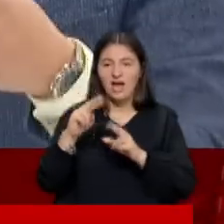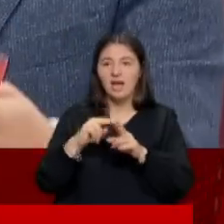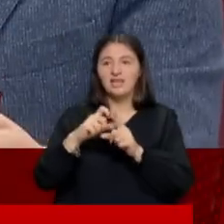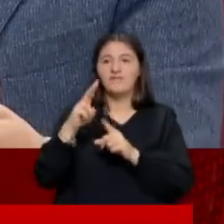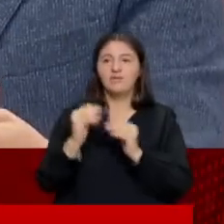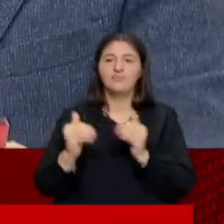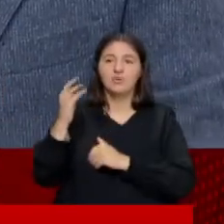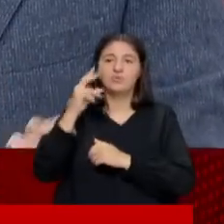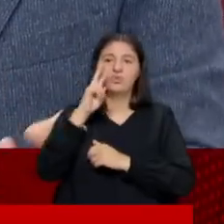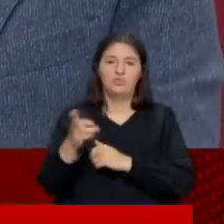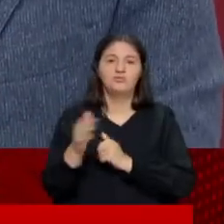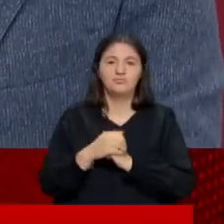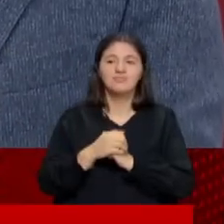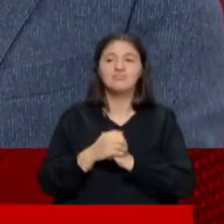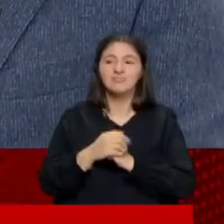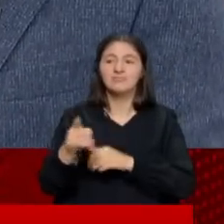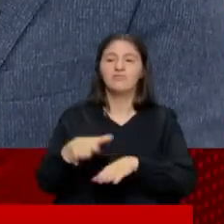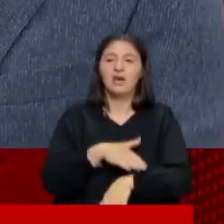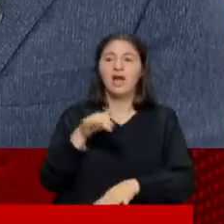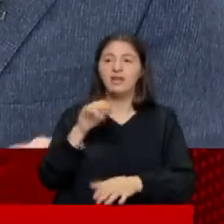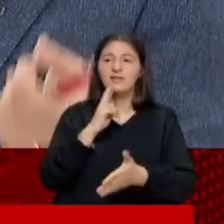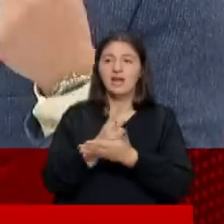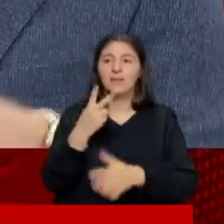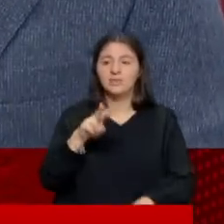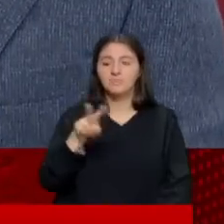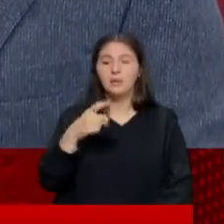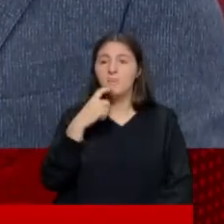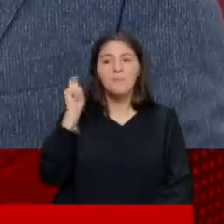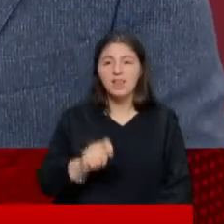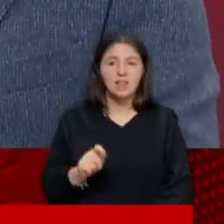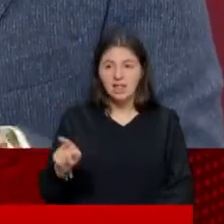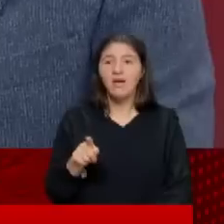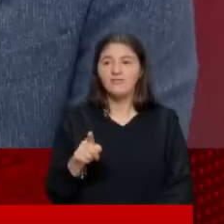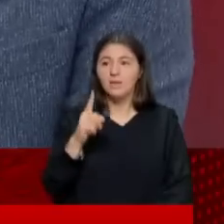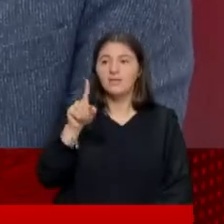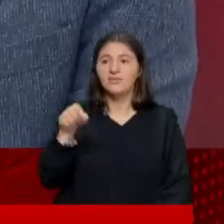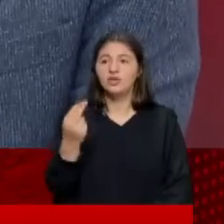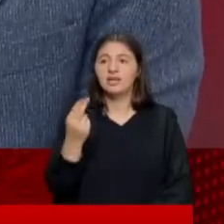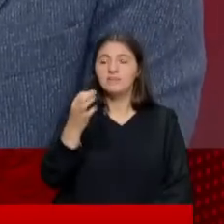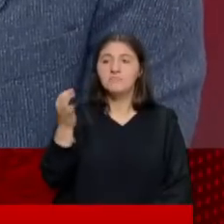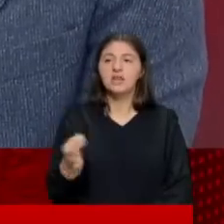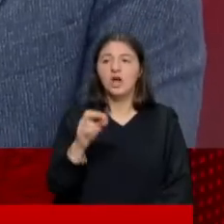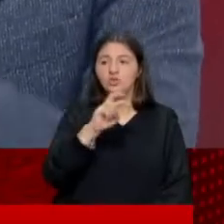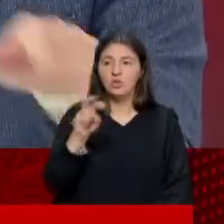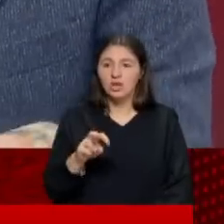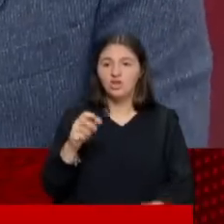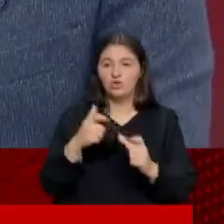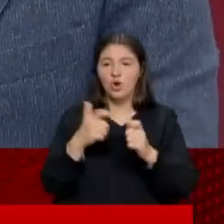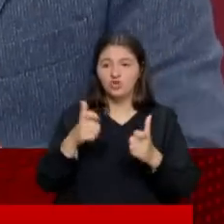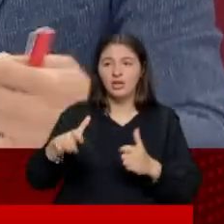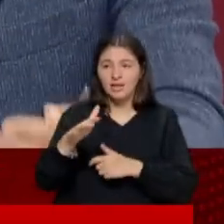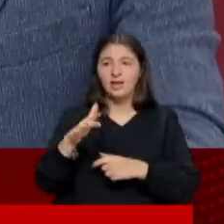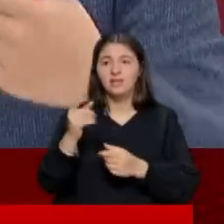artırıldığını görüyoruz Mesela bu Vali aynı kararla 2022'den almış ve 1,7 milyar dolar